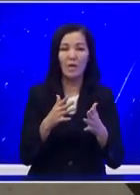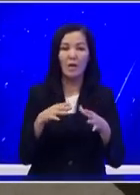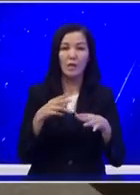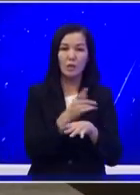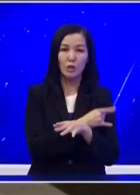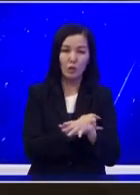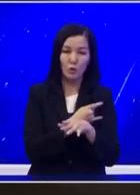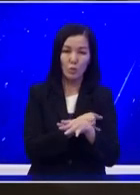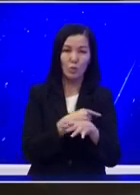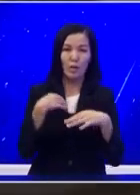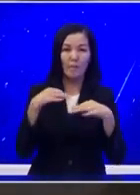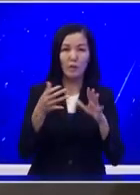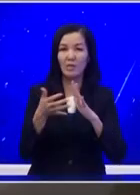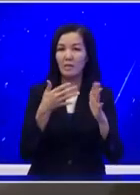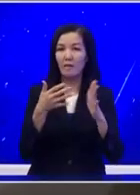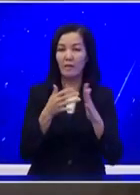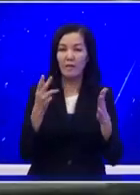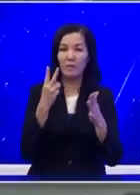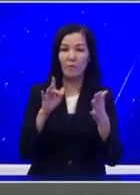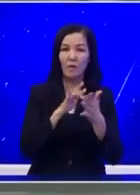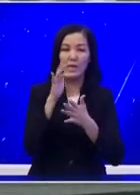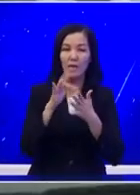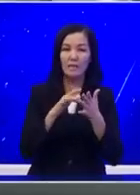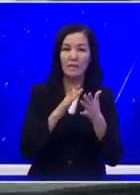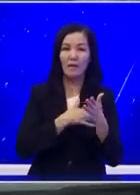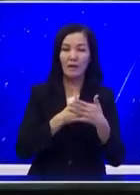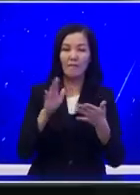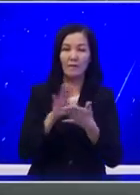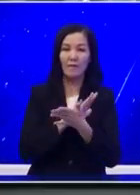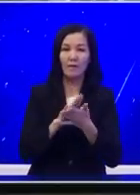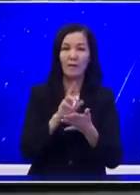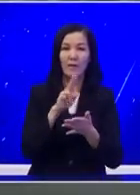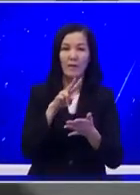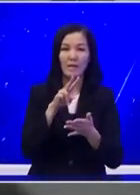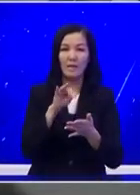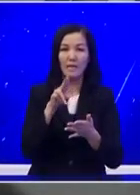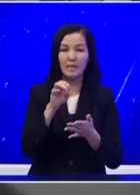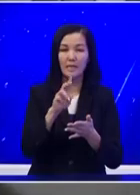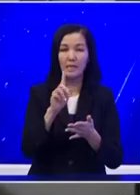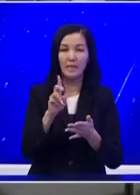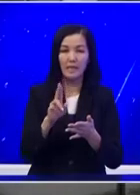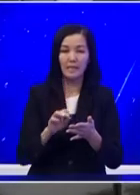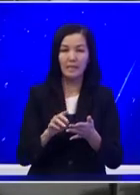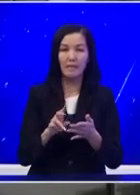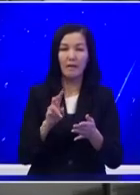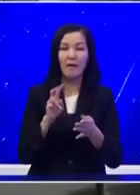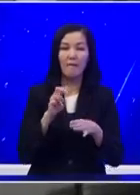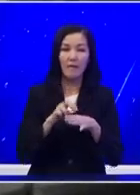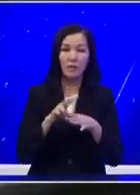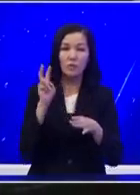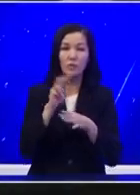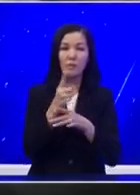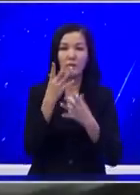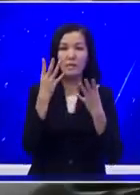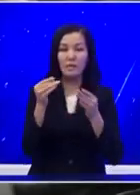хватает. На помощь медперсоналу двух городских поликлиник пришли автоволонтеры движения «Лидер КЗ». С их участием врачи успевают посетить пациентов за